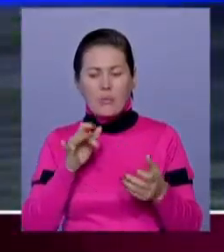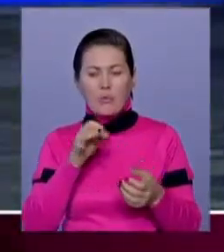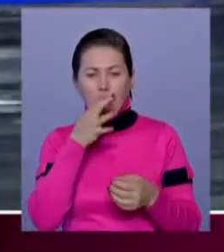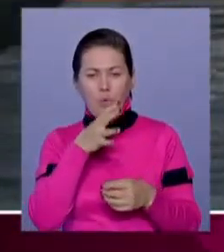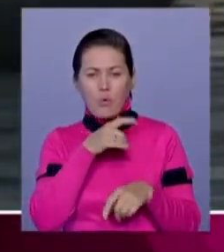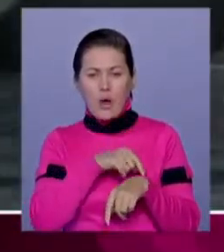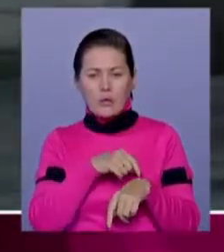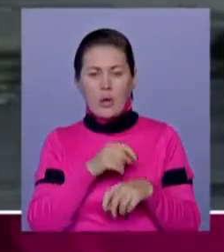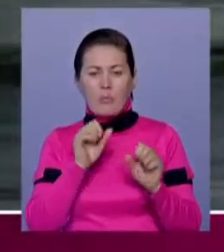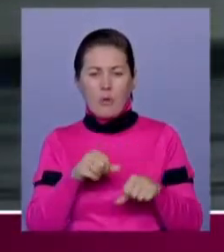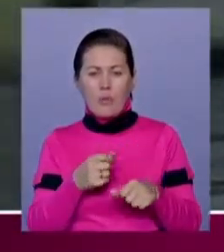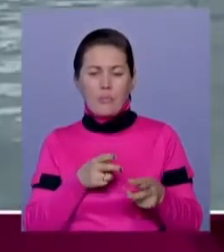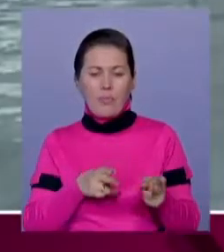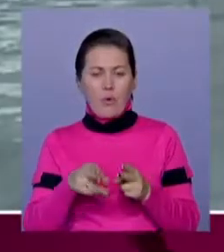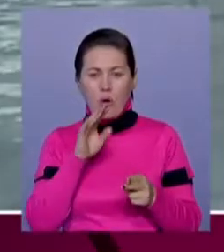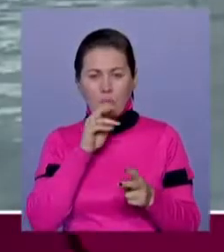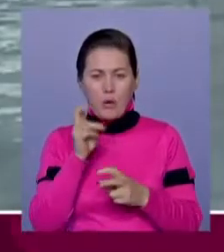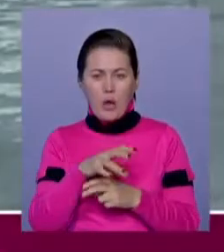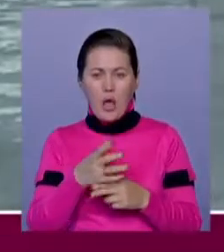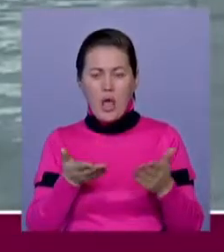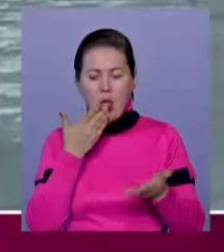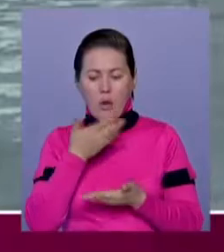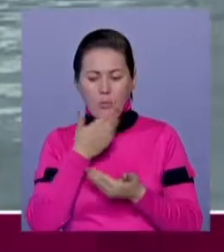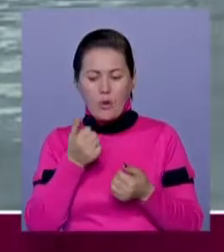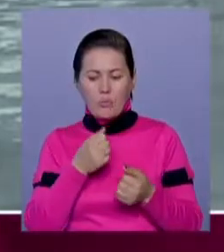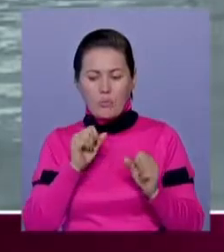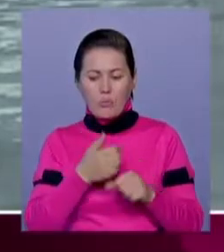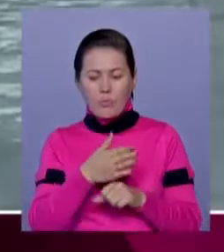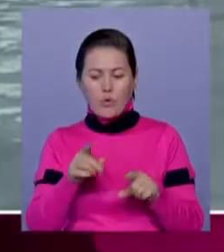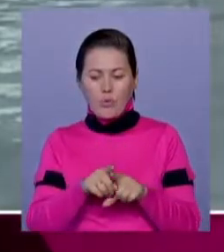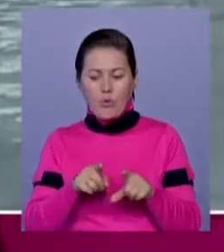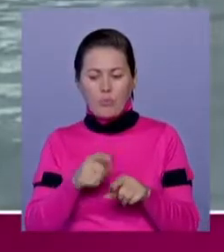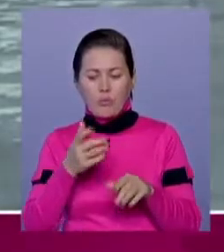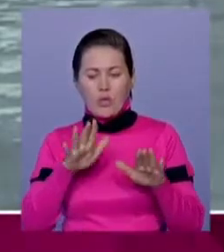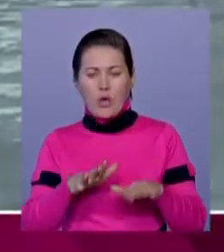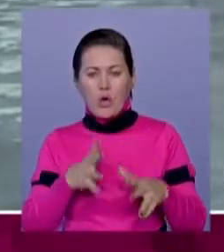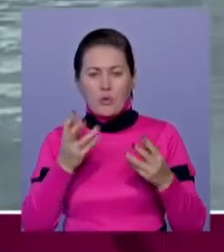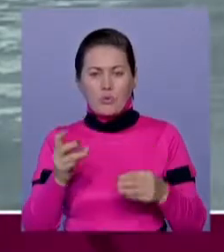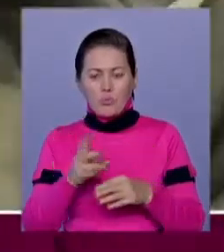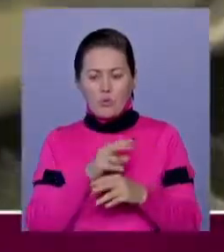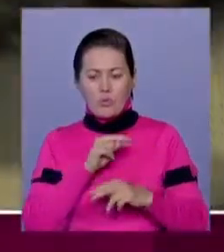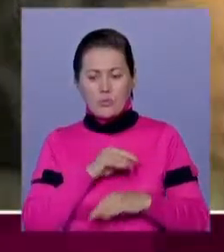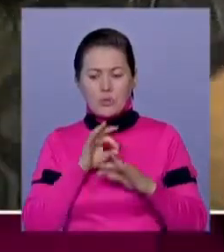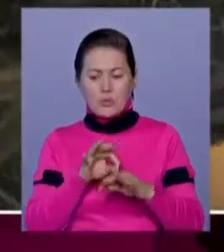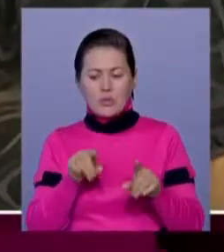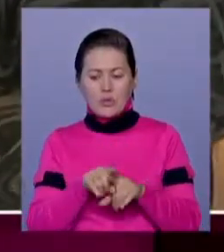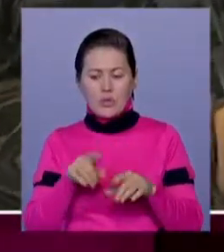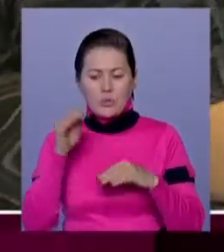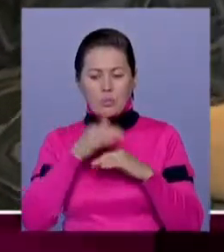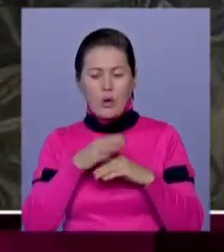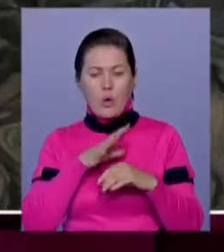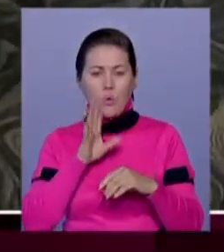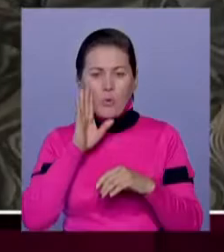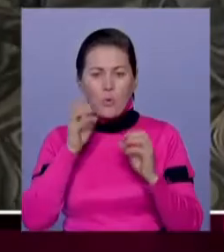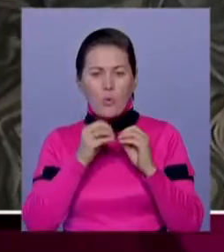уақытыңызда сырғанай аласыз. Ал егерде жоқ болса, онда сізге бұл жерде күні-түні жұмыс істейтін, жоқ сағат кешкі таңғы